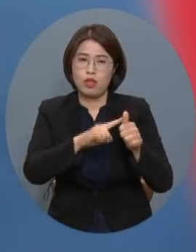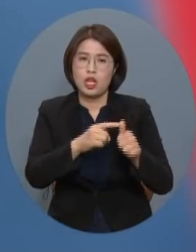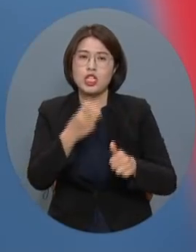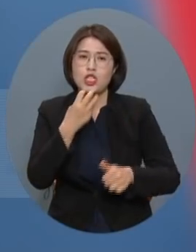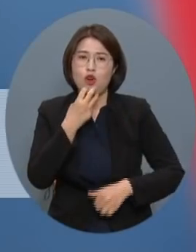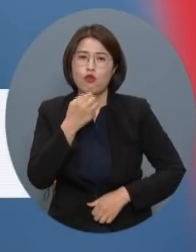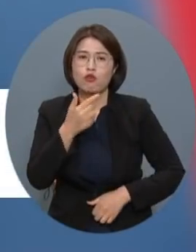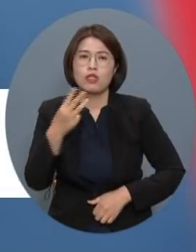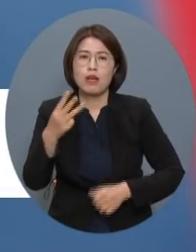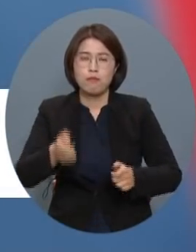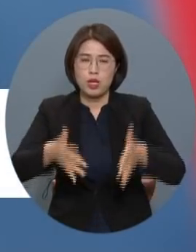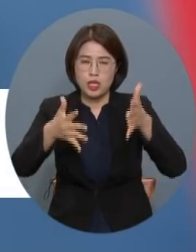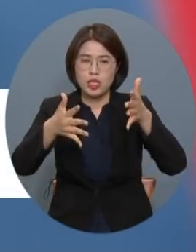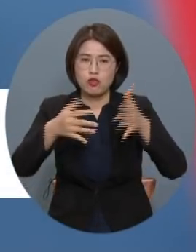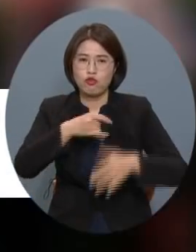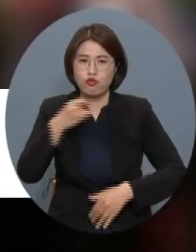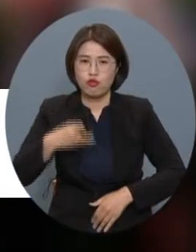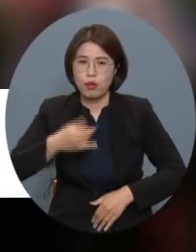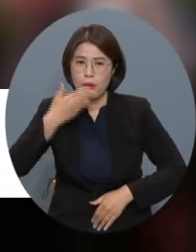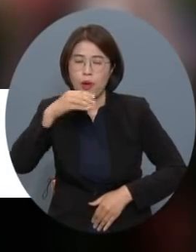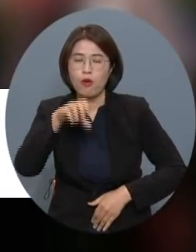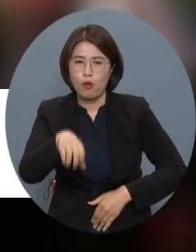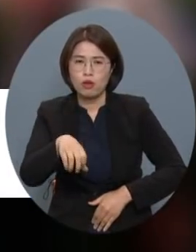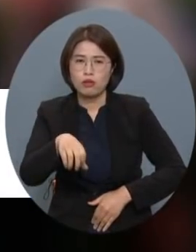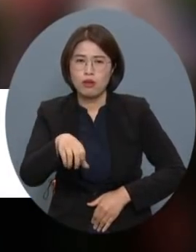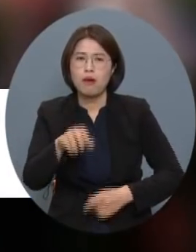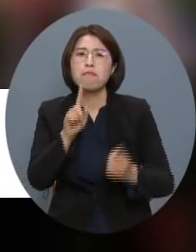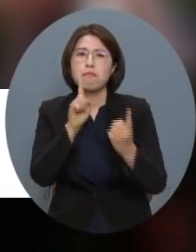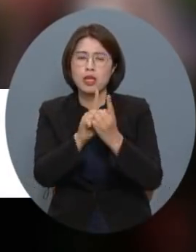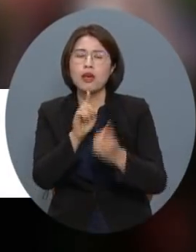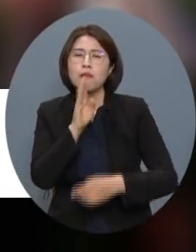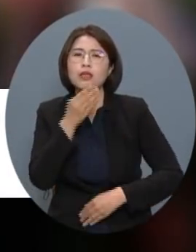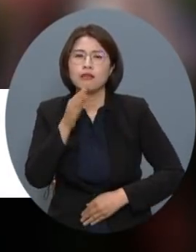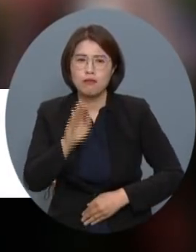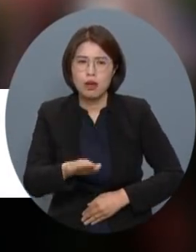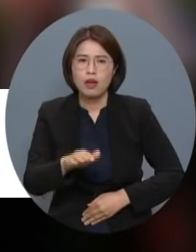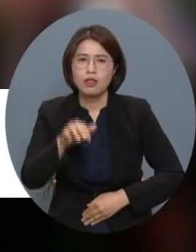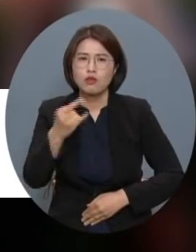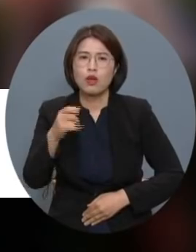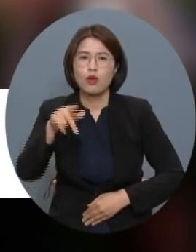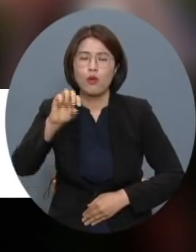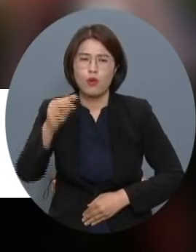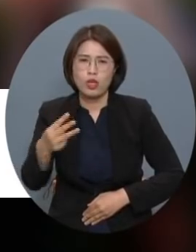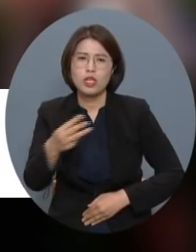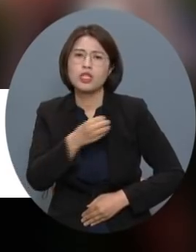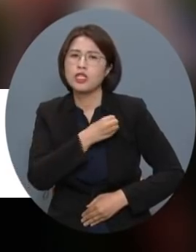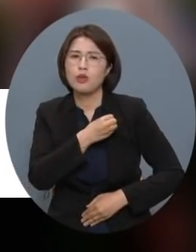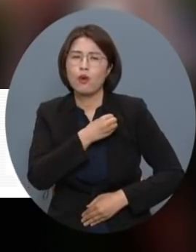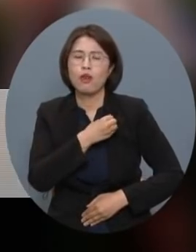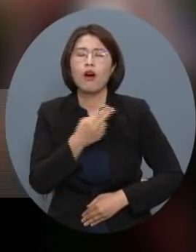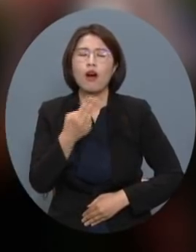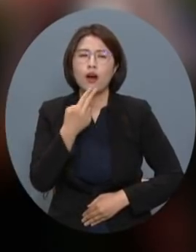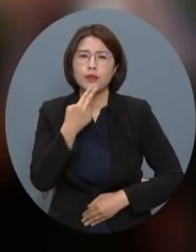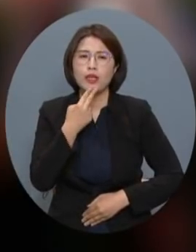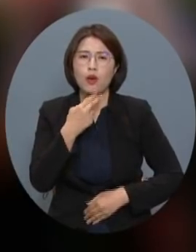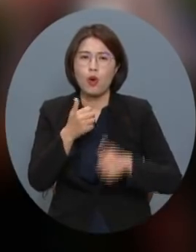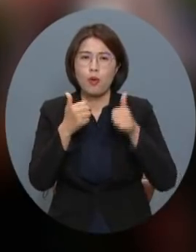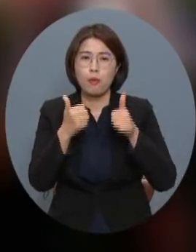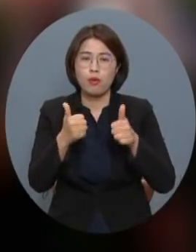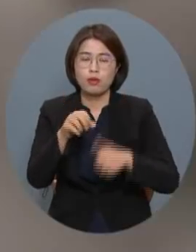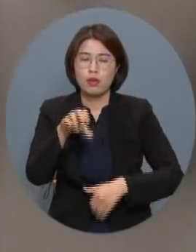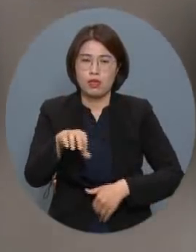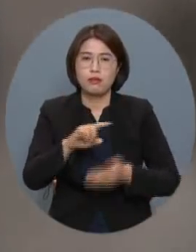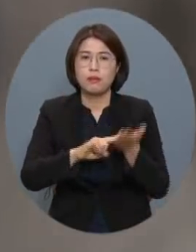서울 63빌딩 중식당에서 두 사람은 만났지만 자유한국당 최교일 전 의원은 없었다고 법정에서